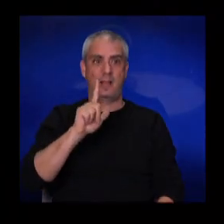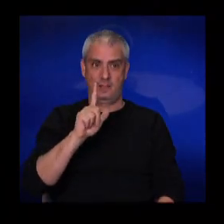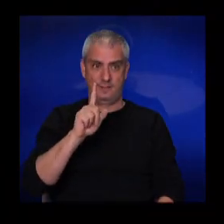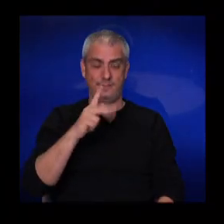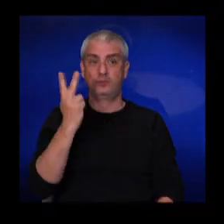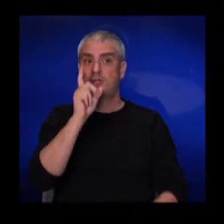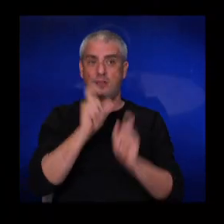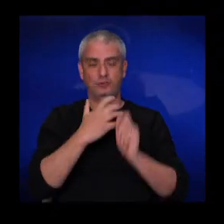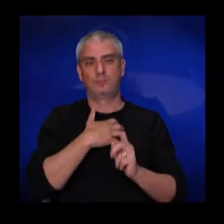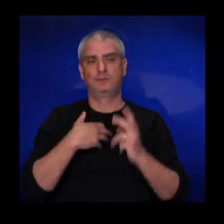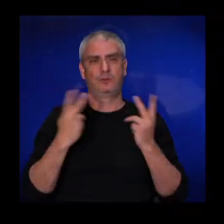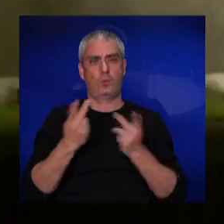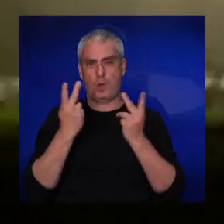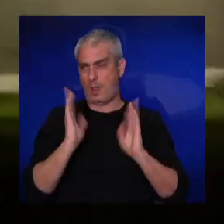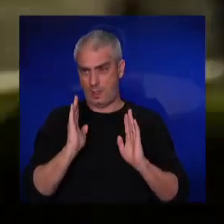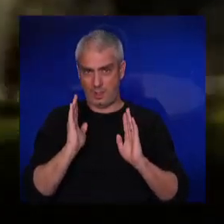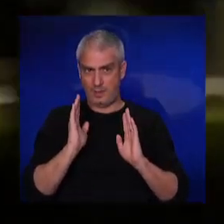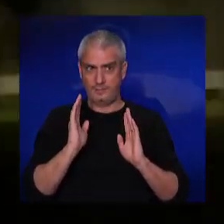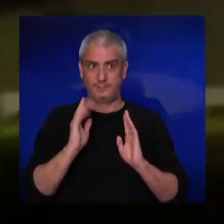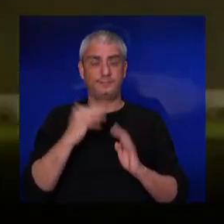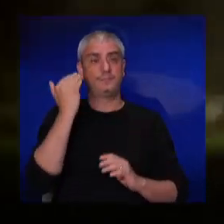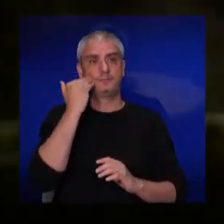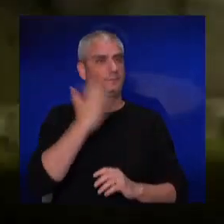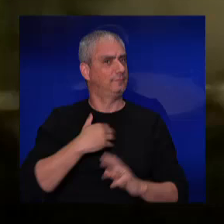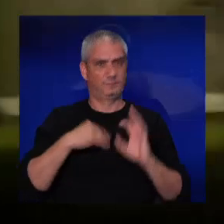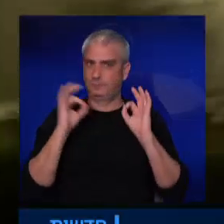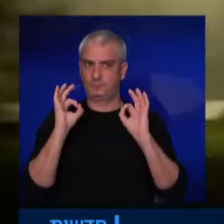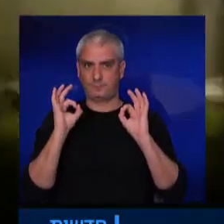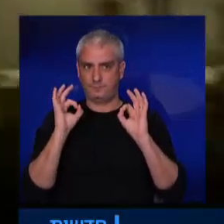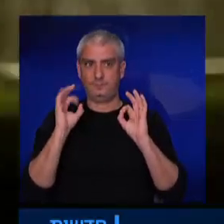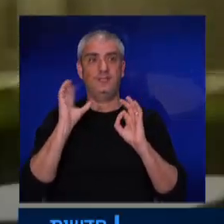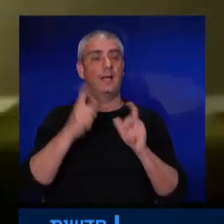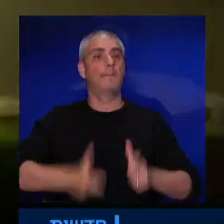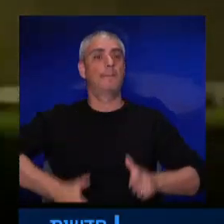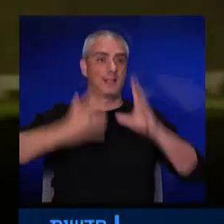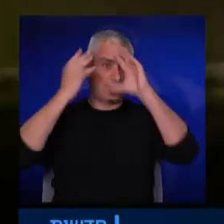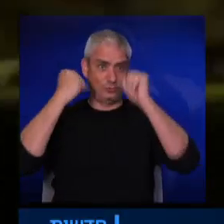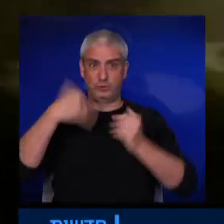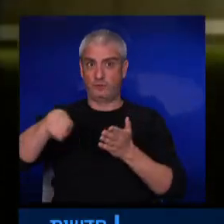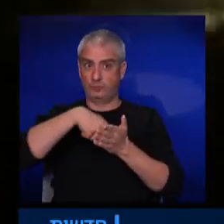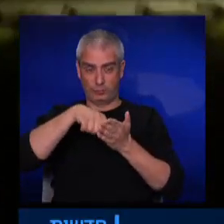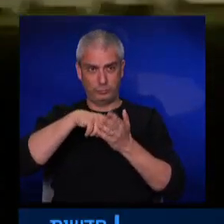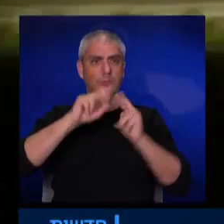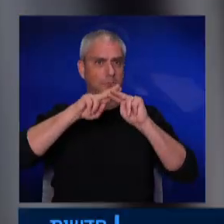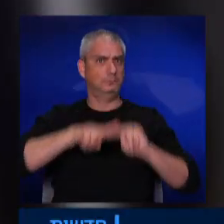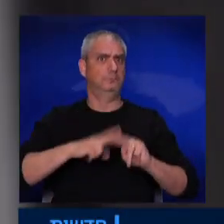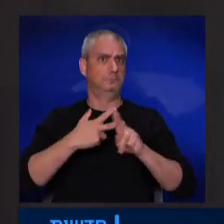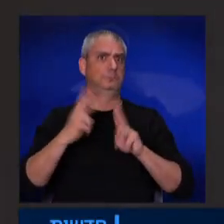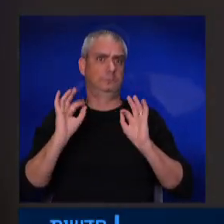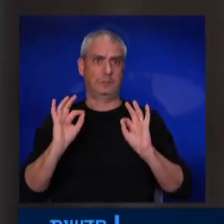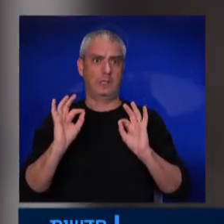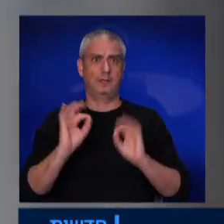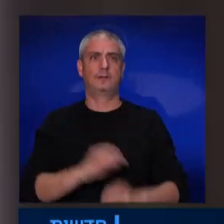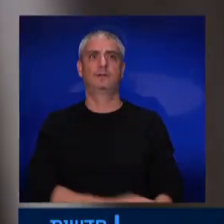שני בני אדם נפצעו קל במתקפה, אמריקנים לא נפגעו בה, וגם בניין הקונסוליה שכעת בשיפוצים שרד.